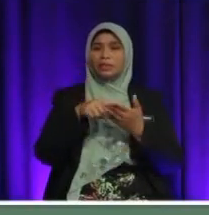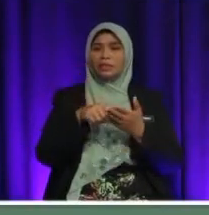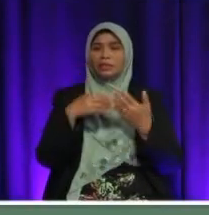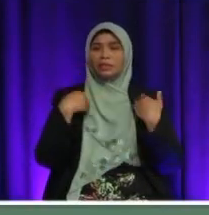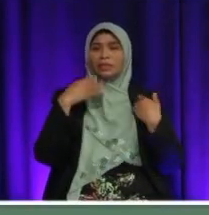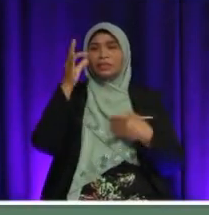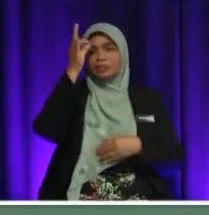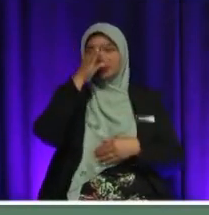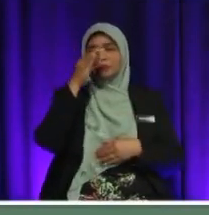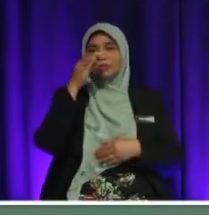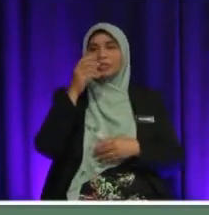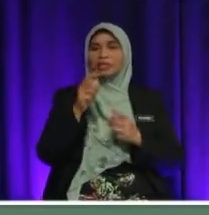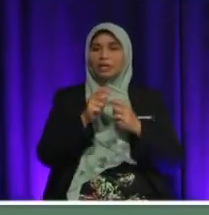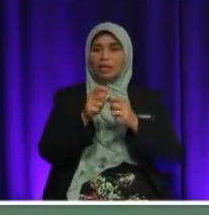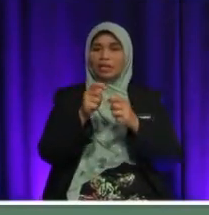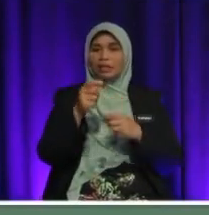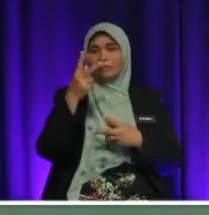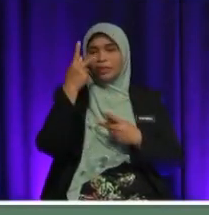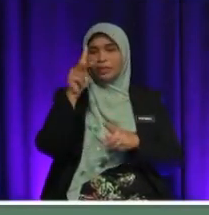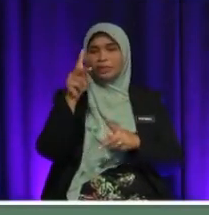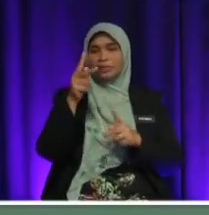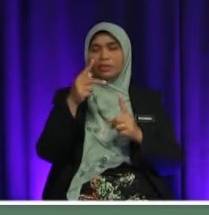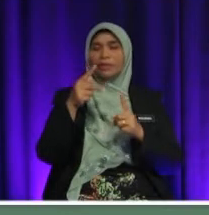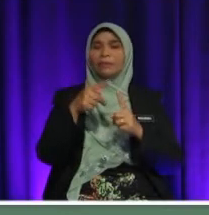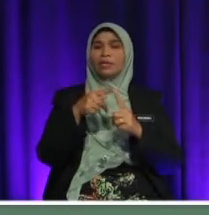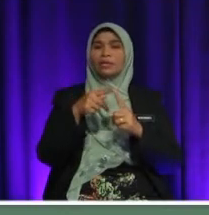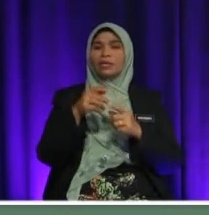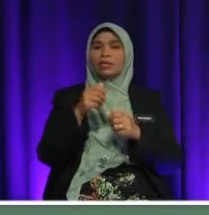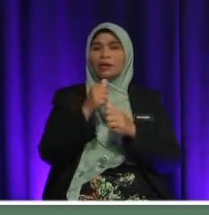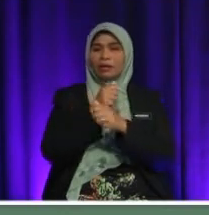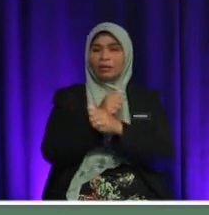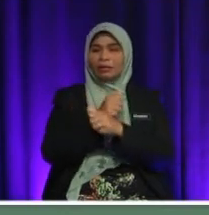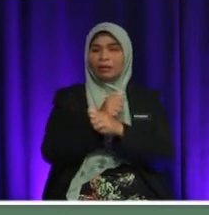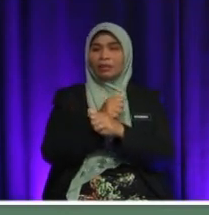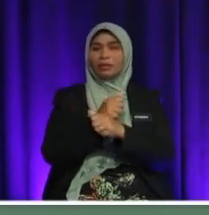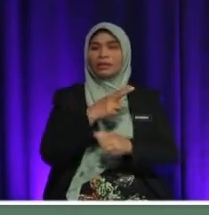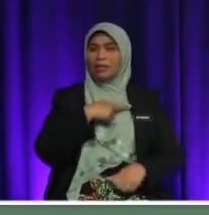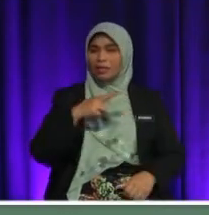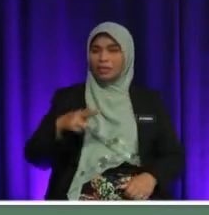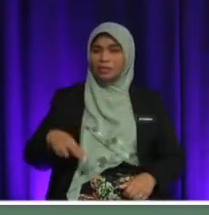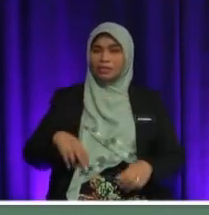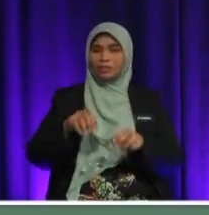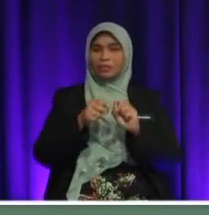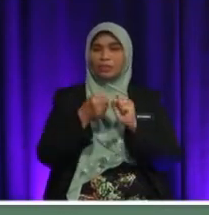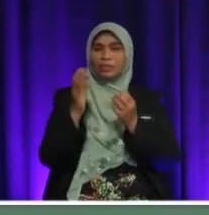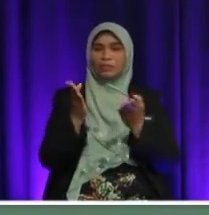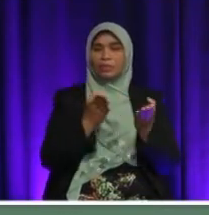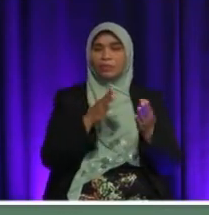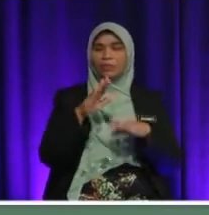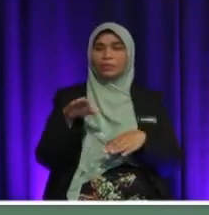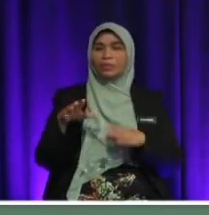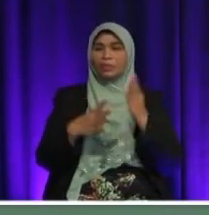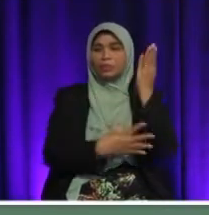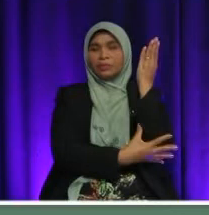sifat taat dan patuh kepada arahan dan perintah pemerintah yang mana Di patuh kepada Allah Raja supaya bawah budak miskin